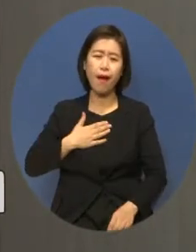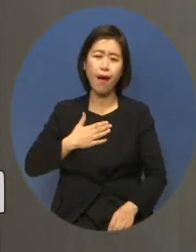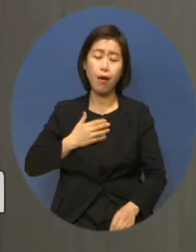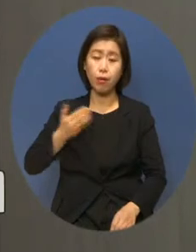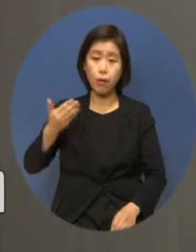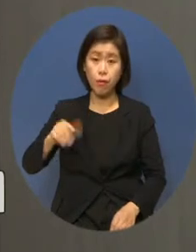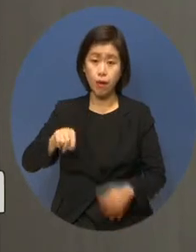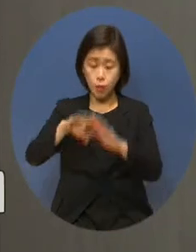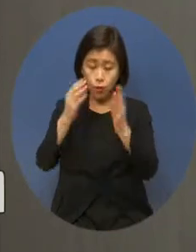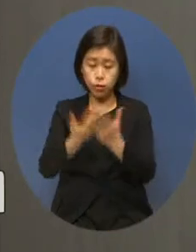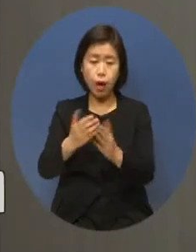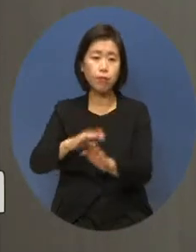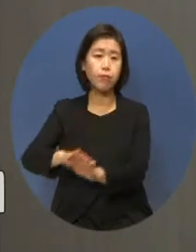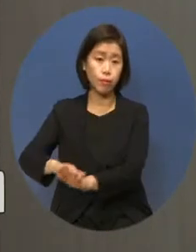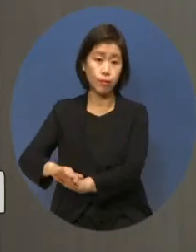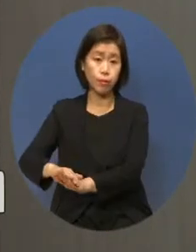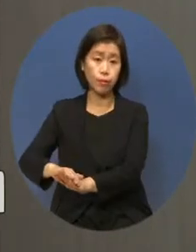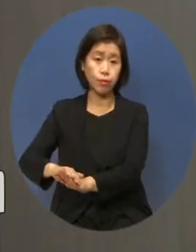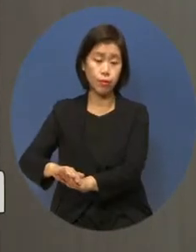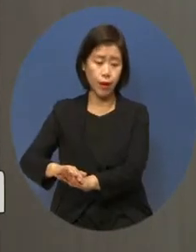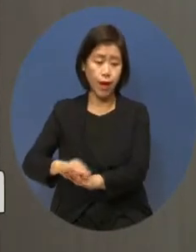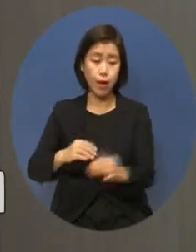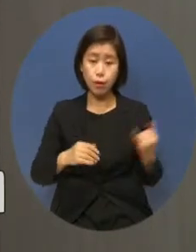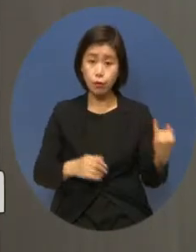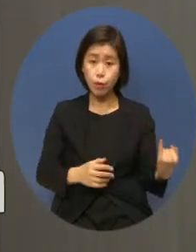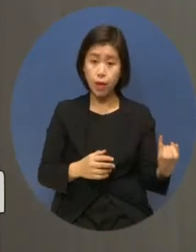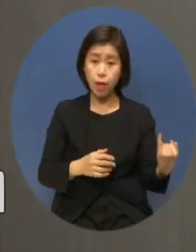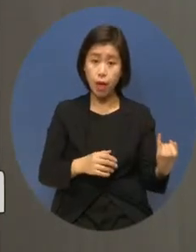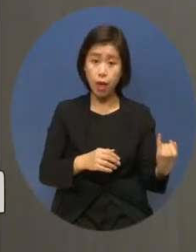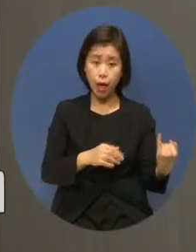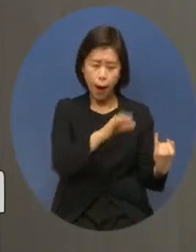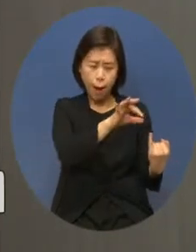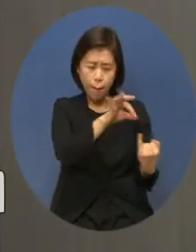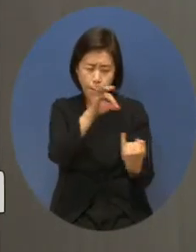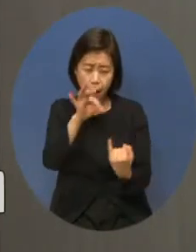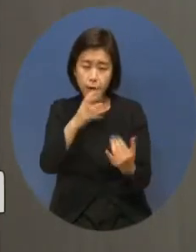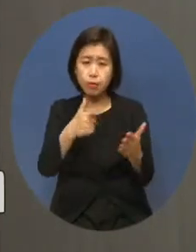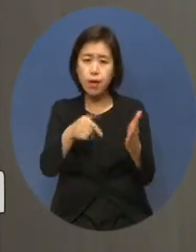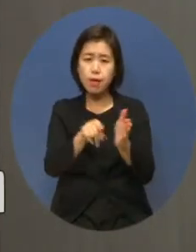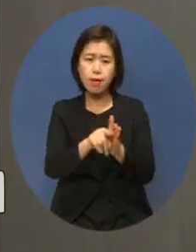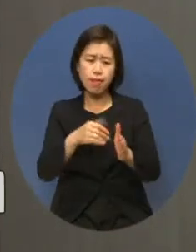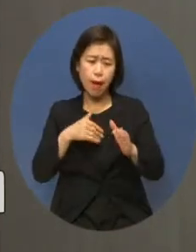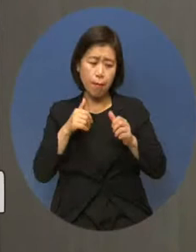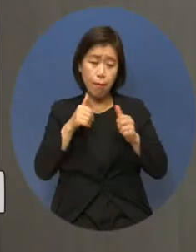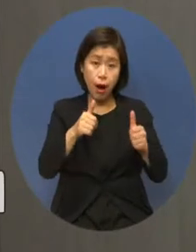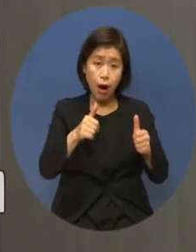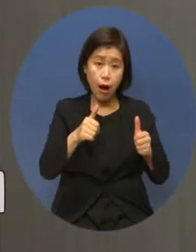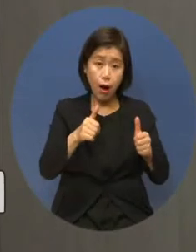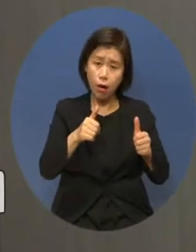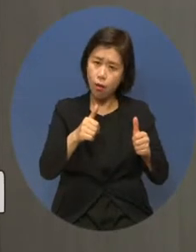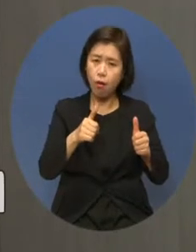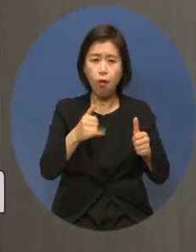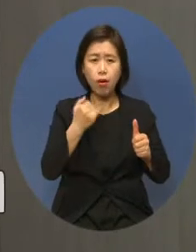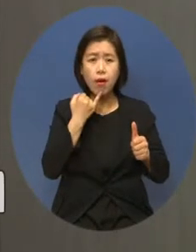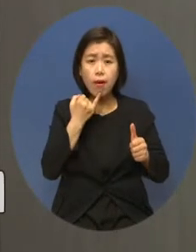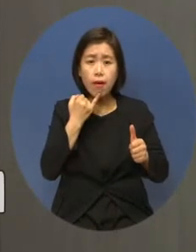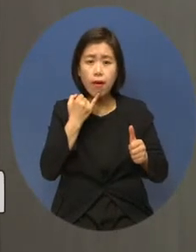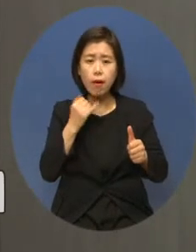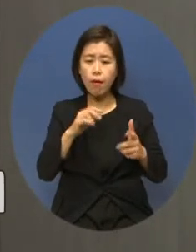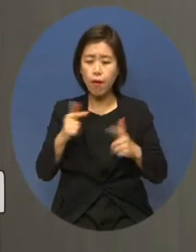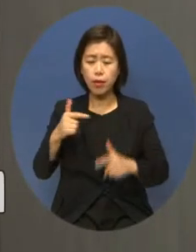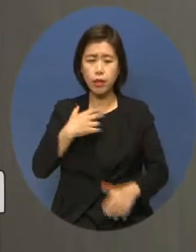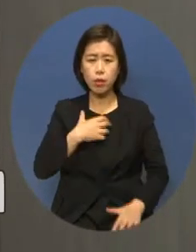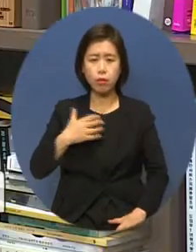사람을 돌본다고 하는 건 정말 모든 게 그 사람 중심으로 돌아가는 거니까 후회하지 않겠냐 이런 종류의 걱정들을 굉장히 많이